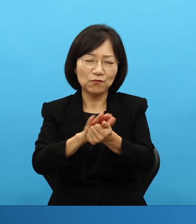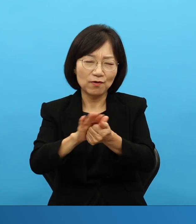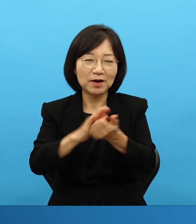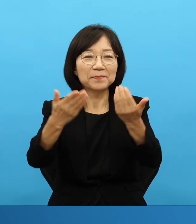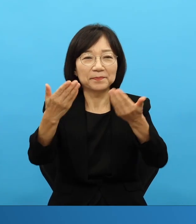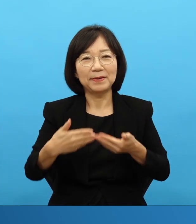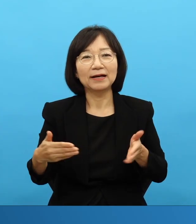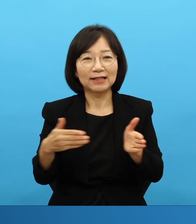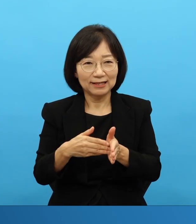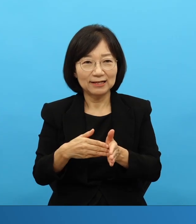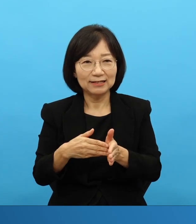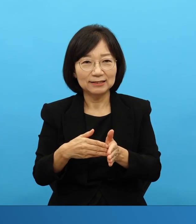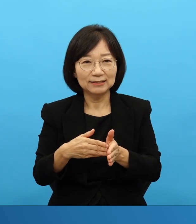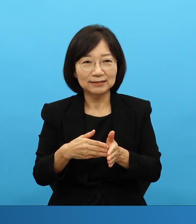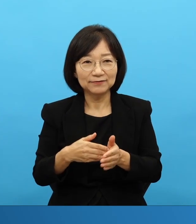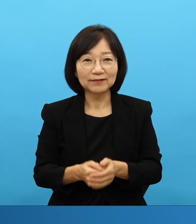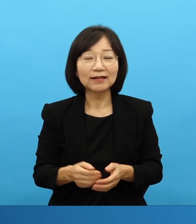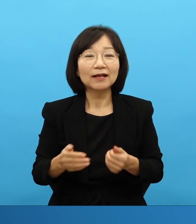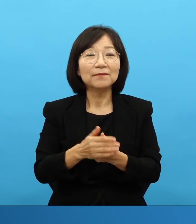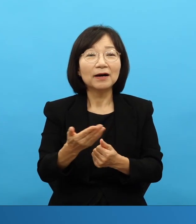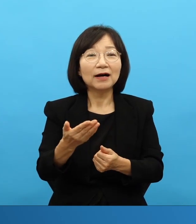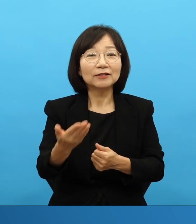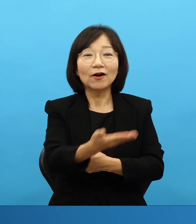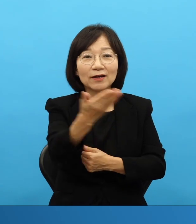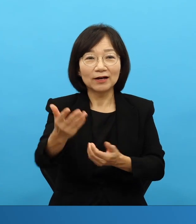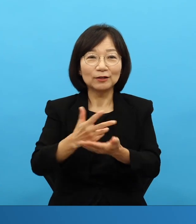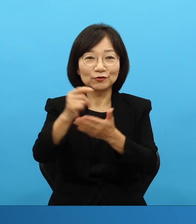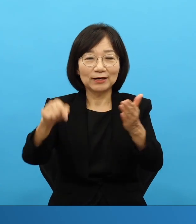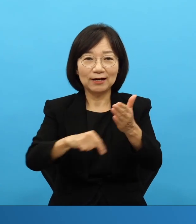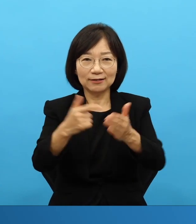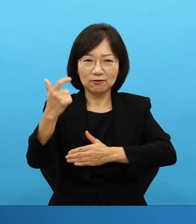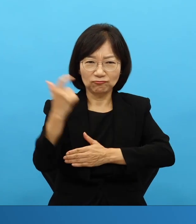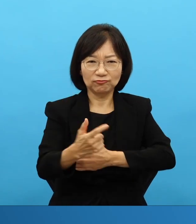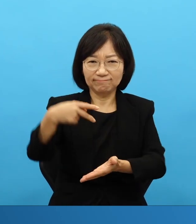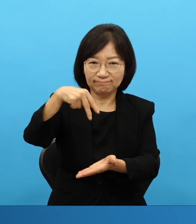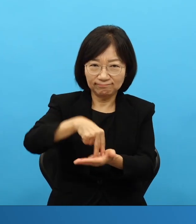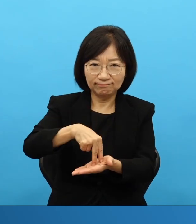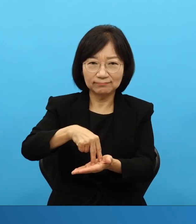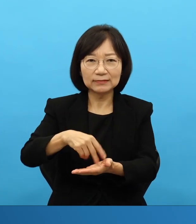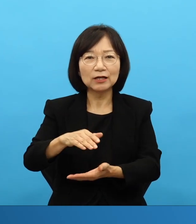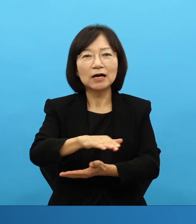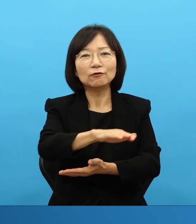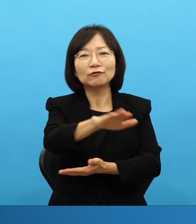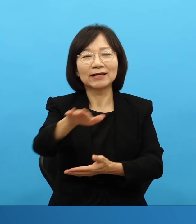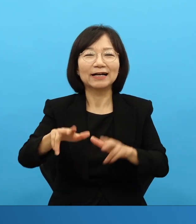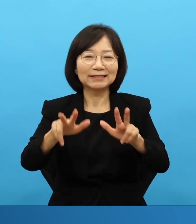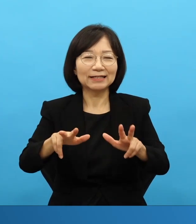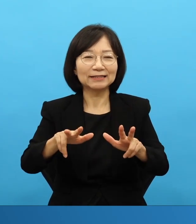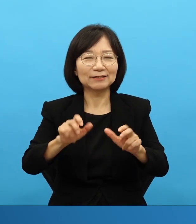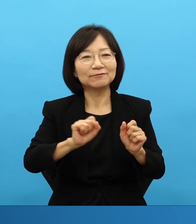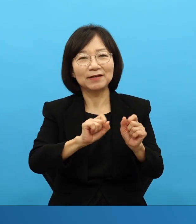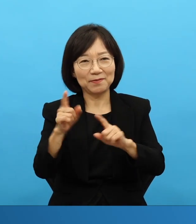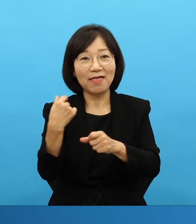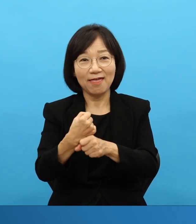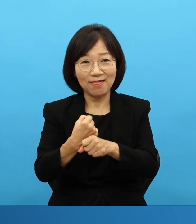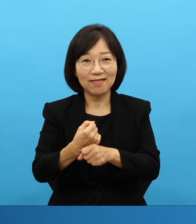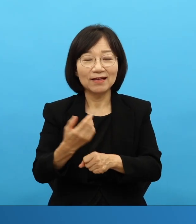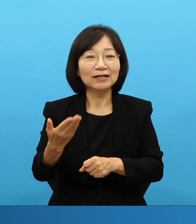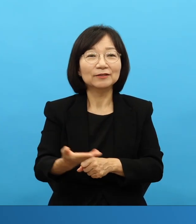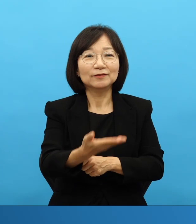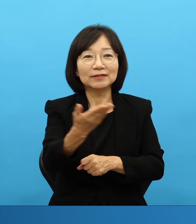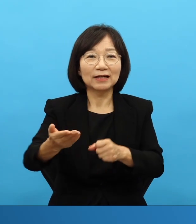of darkness crumble down through their praise. 이 모든 말씀 권세 있는 주 예수 그리스도의 이름으로 기도드립니다. We pray these things in the powerful name of